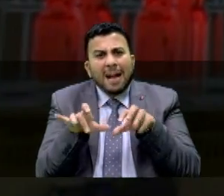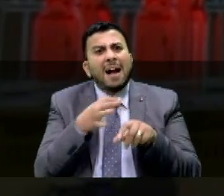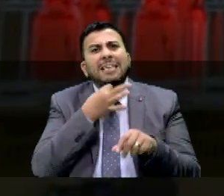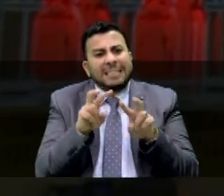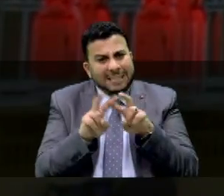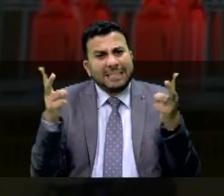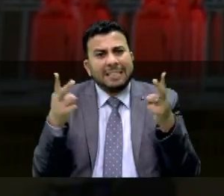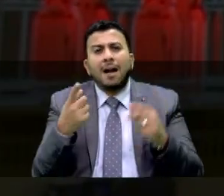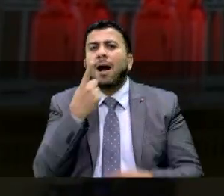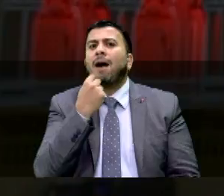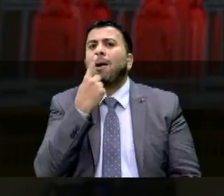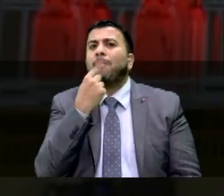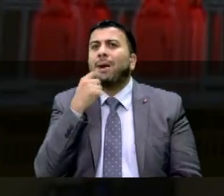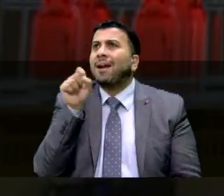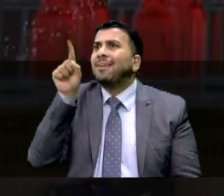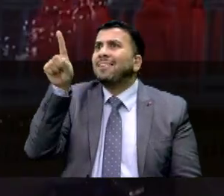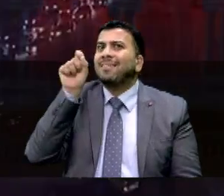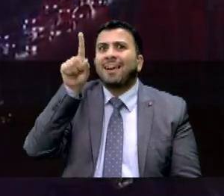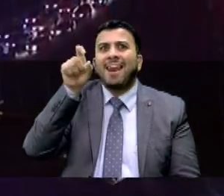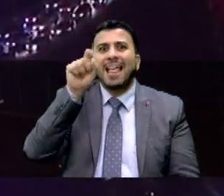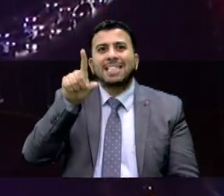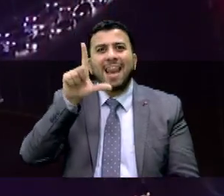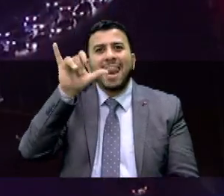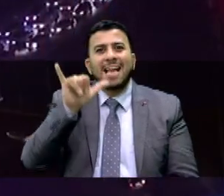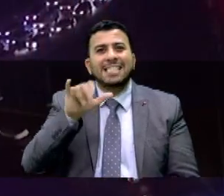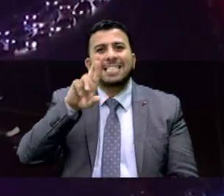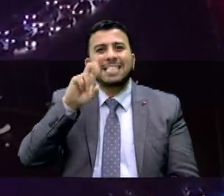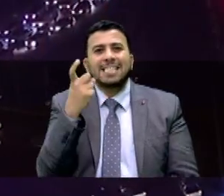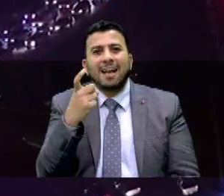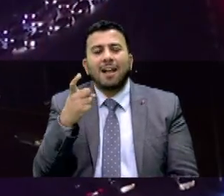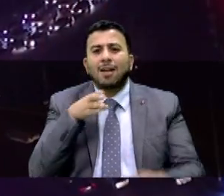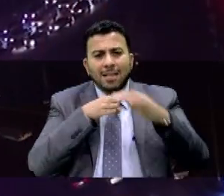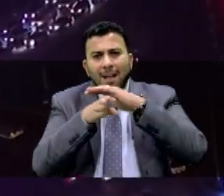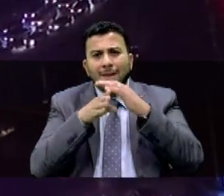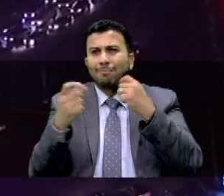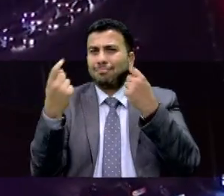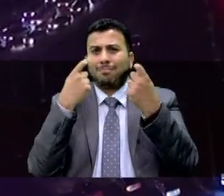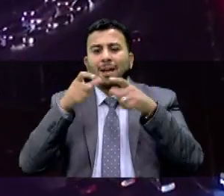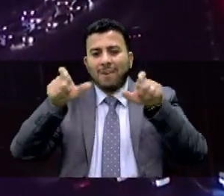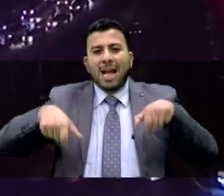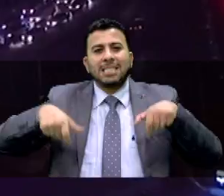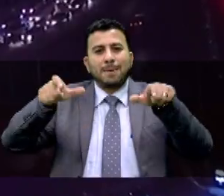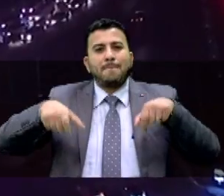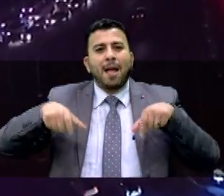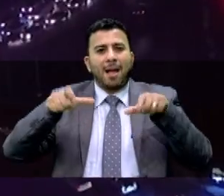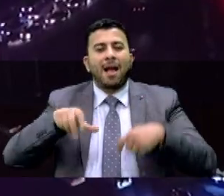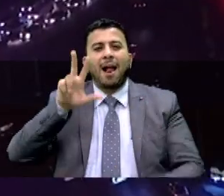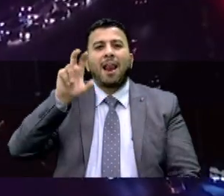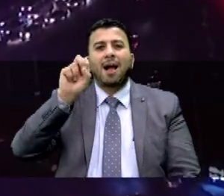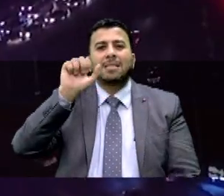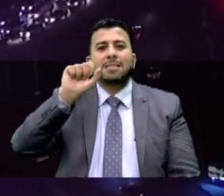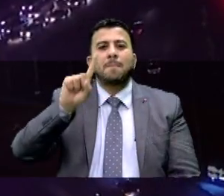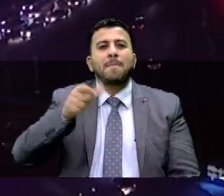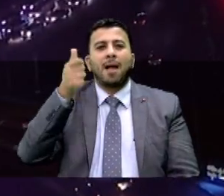وهي تقنية الليزر. تقنية الليزر ستستخدم في الواجهات الداخلية للقصبة إن شاء الله. سعادتك اليوم كيف